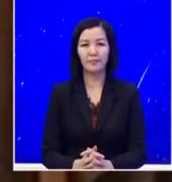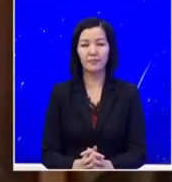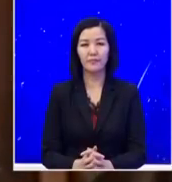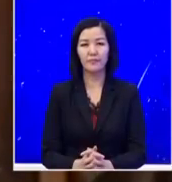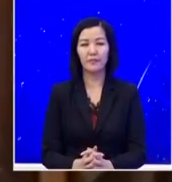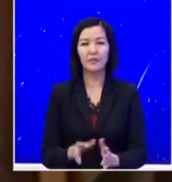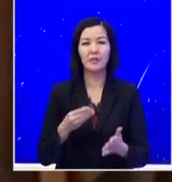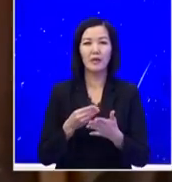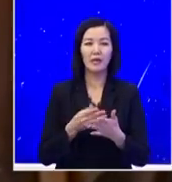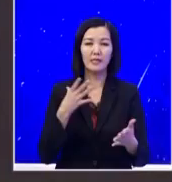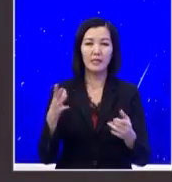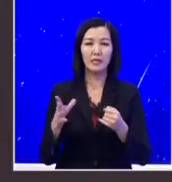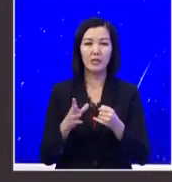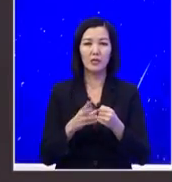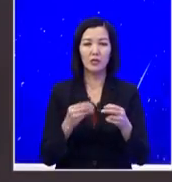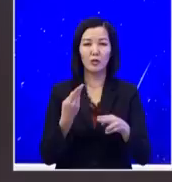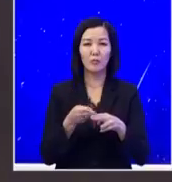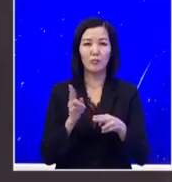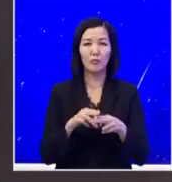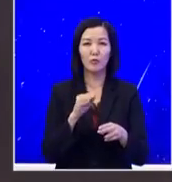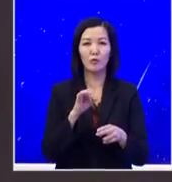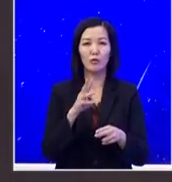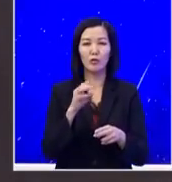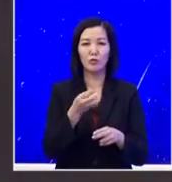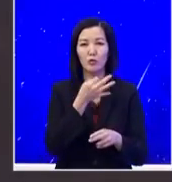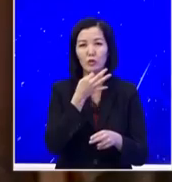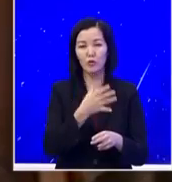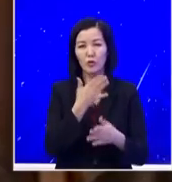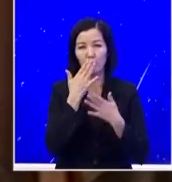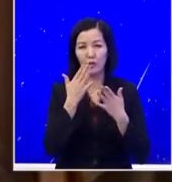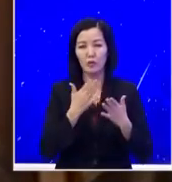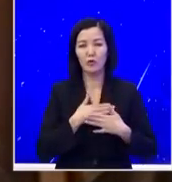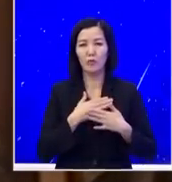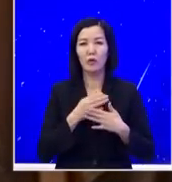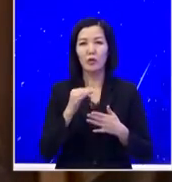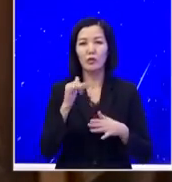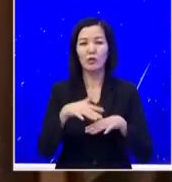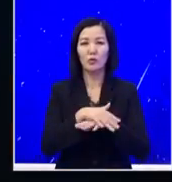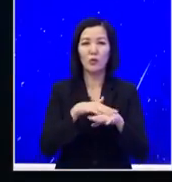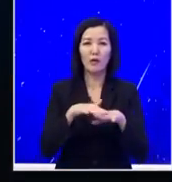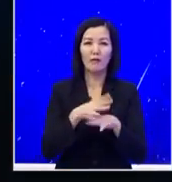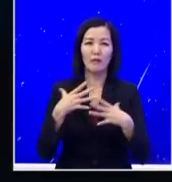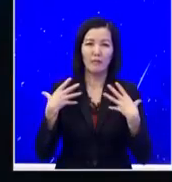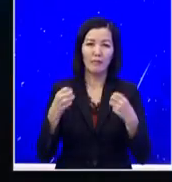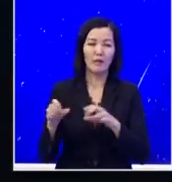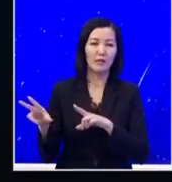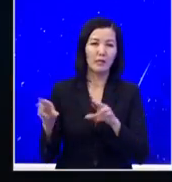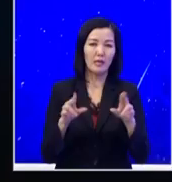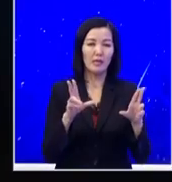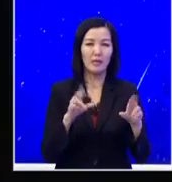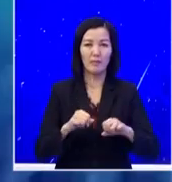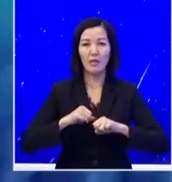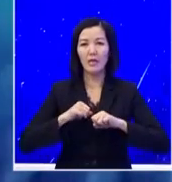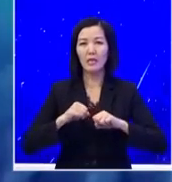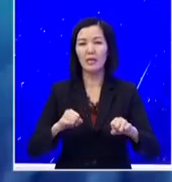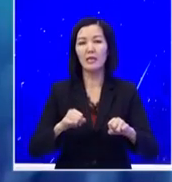қасиетті жер. Мен бұл Жетісу жерін сонда жақсы көремін. Жетісудың халқына Еңбек ер атандырат, халықтық нақыл.